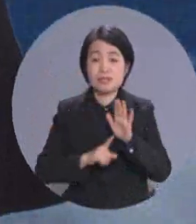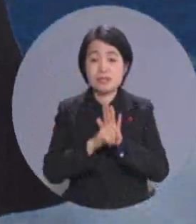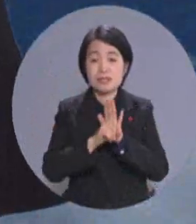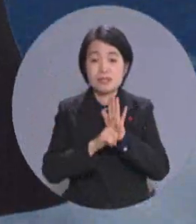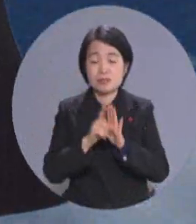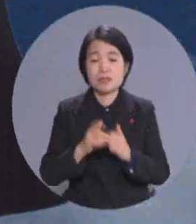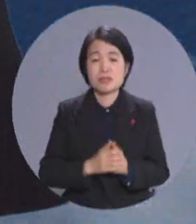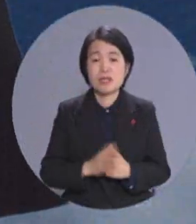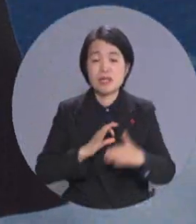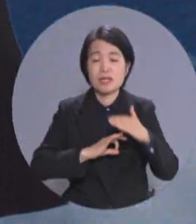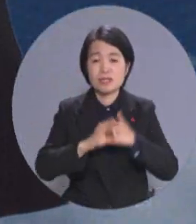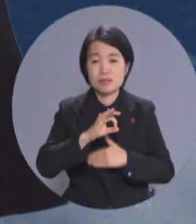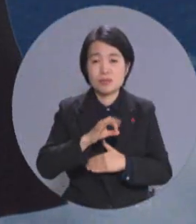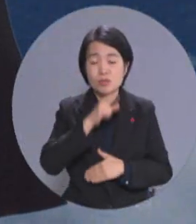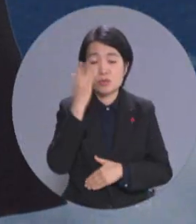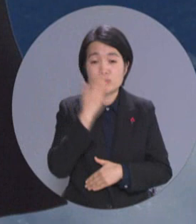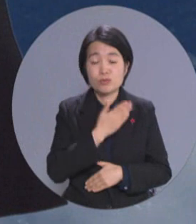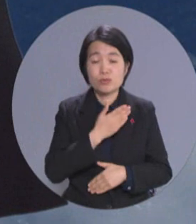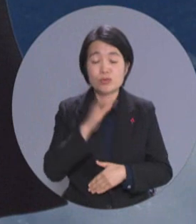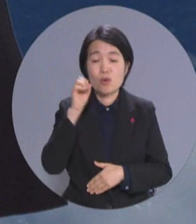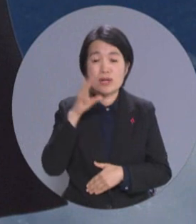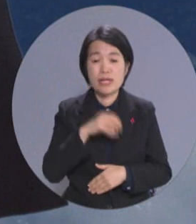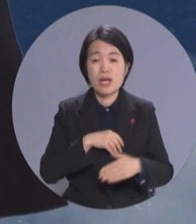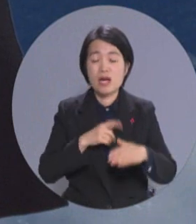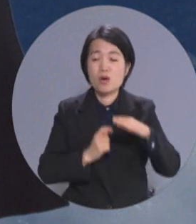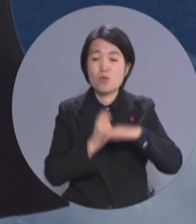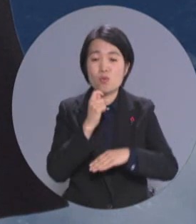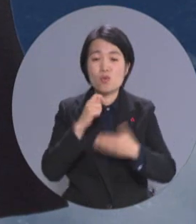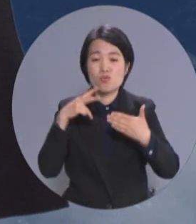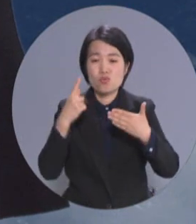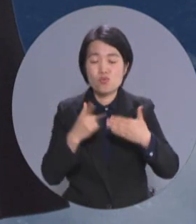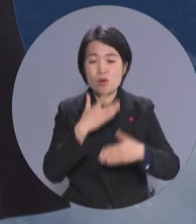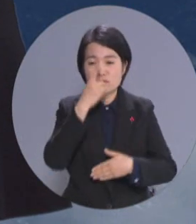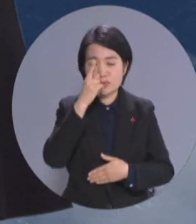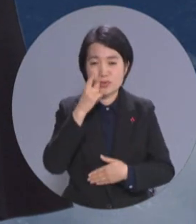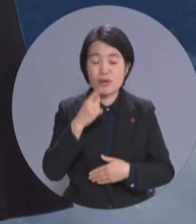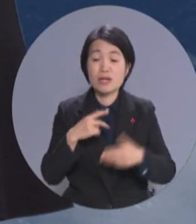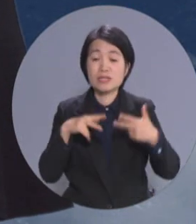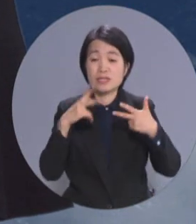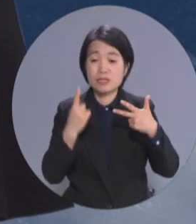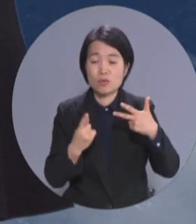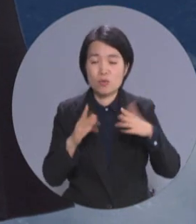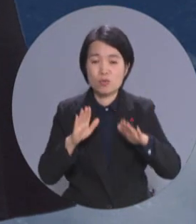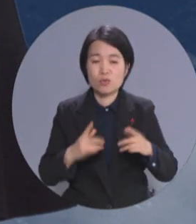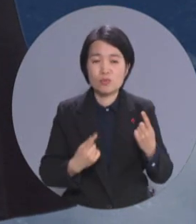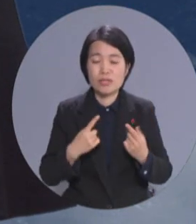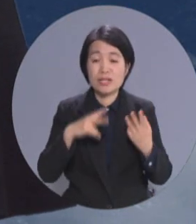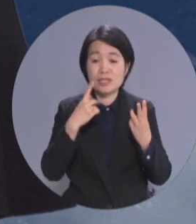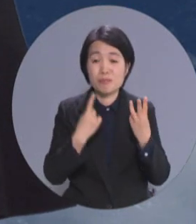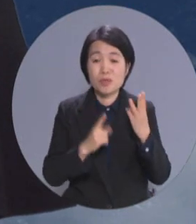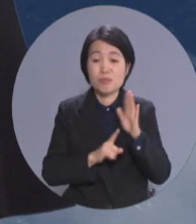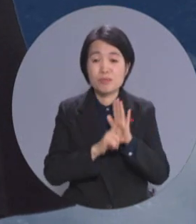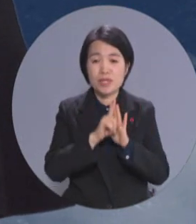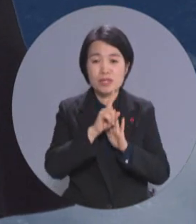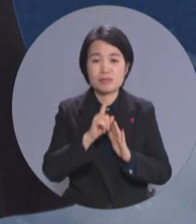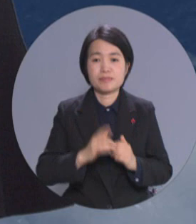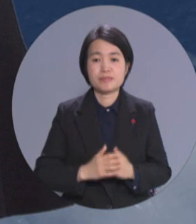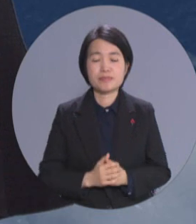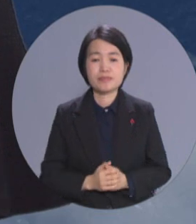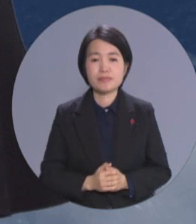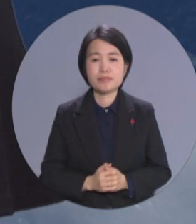보겠습니다 아침 기온은 여수 광향 고흥 9도 순천 7도로 오늘보다 3도 가량 높게